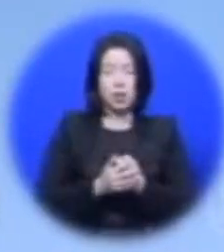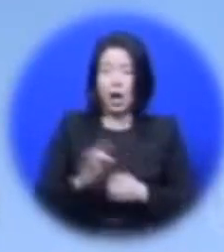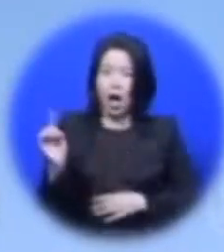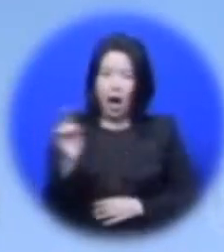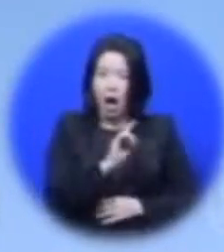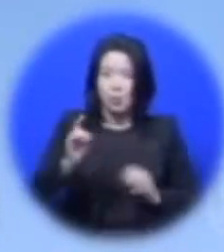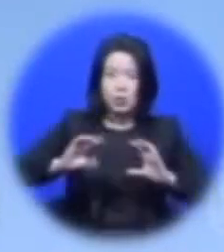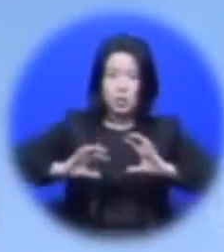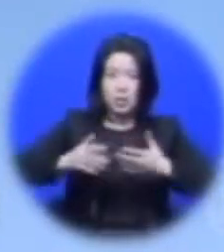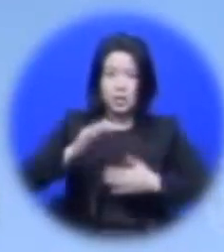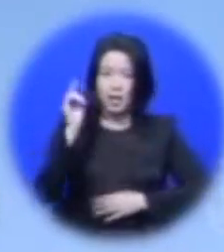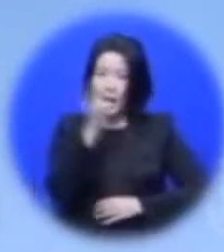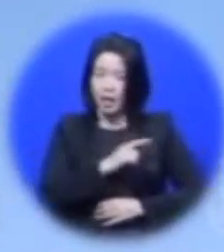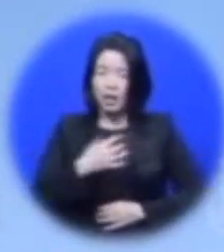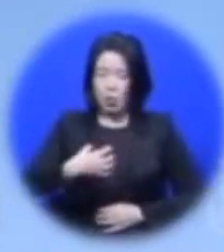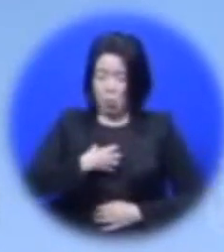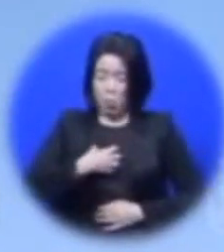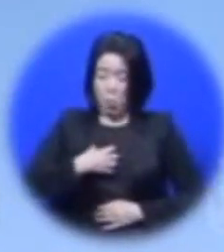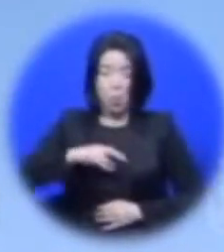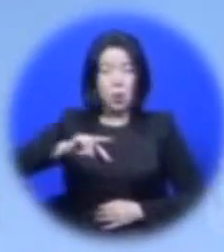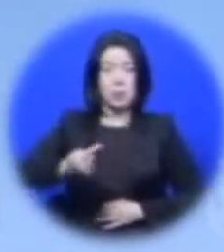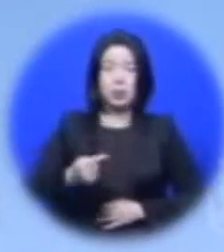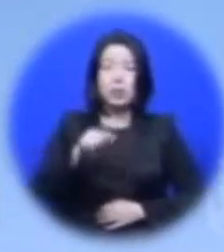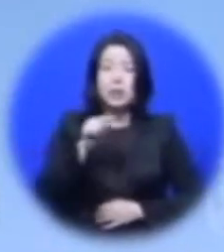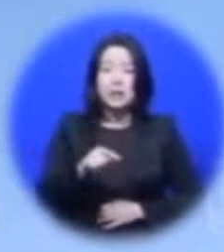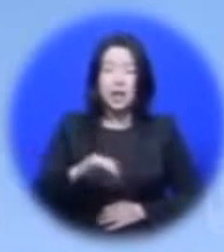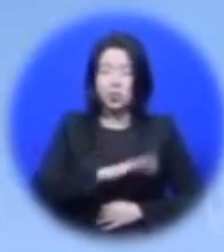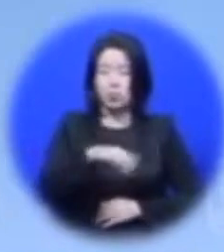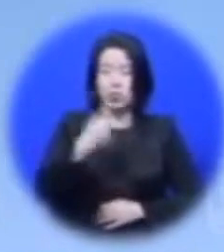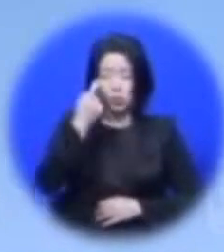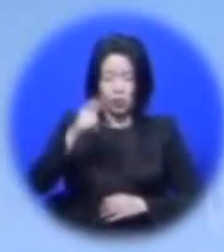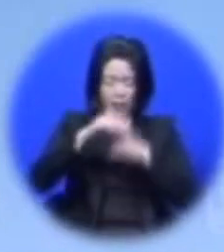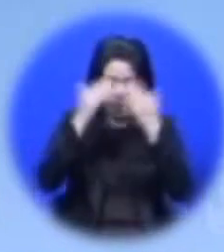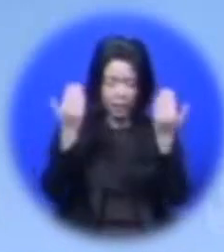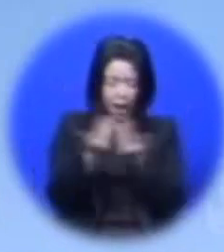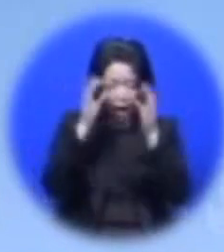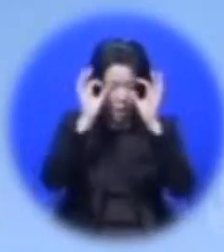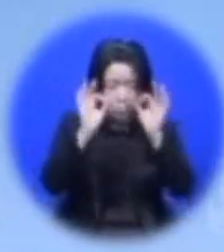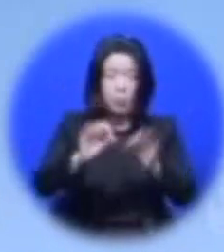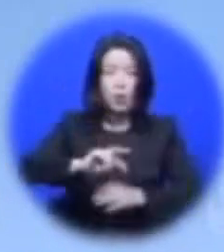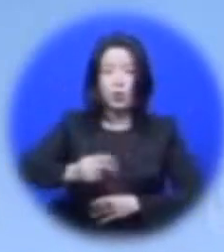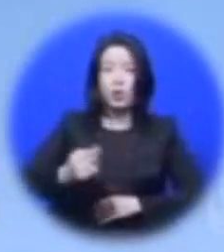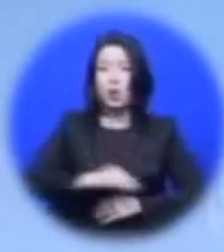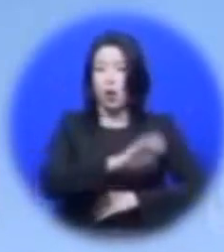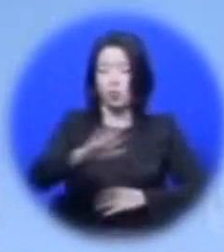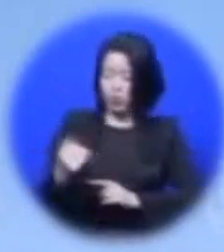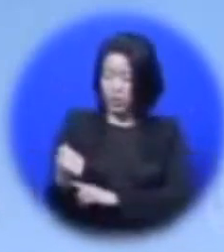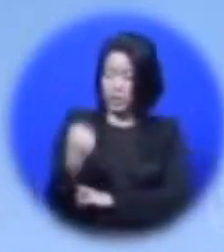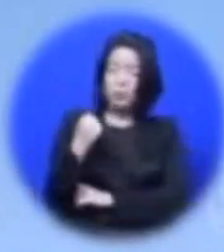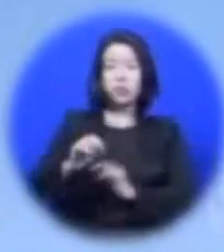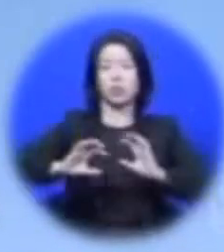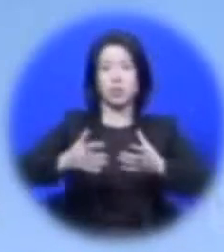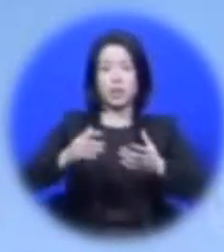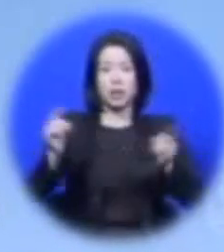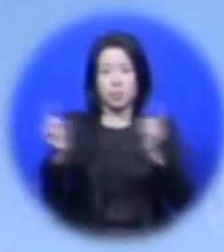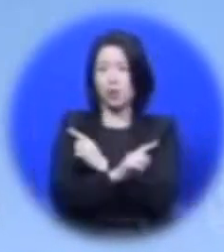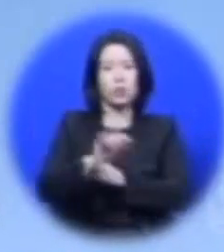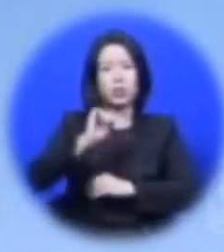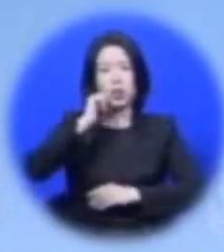아무리 세상이 악하고 험해도 그게 우리 눈에 다 보여도 우리 힘으로는 세상은 못